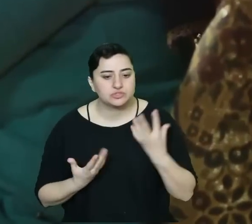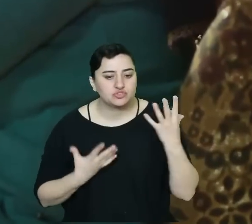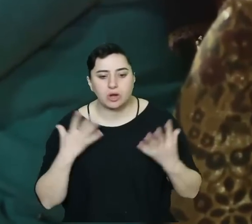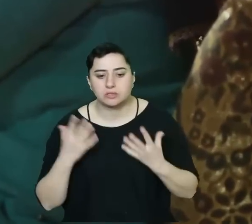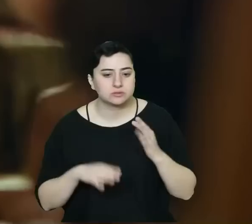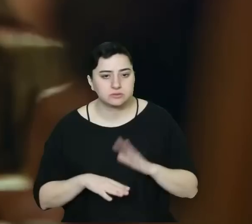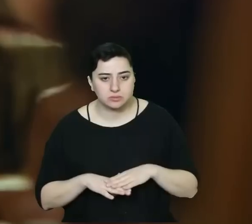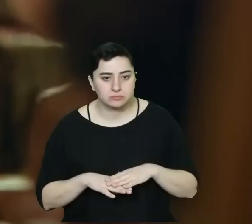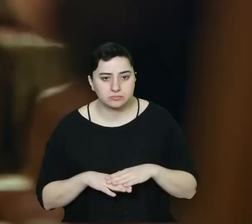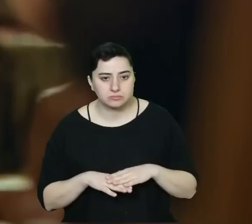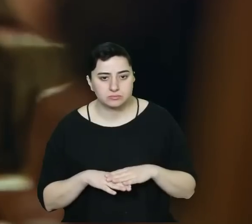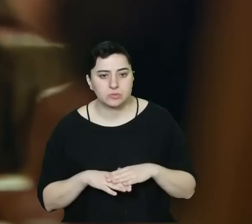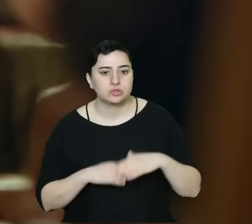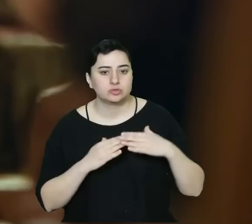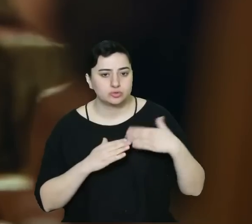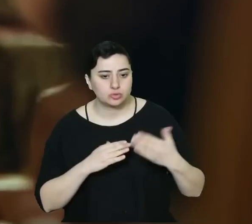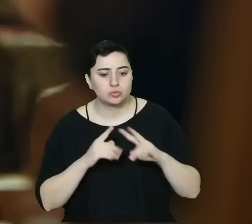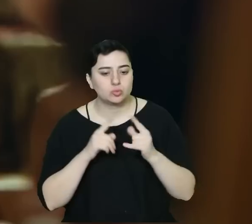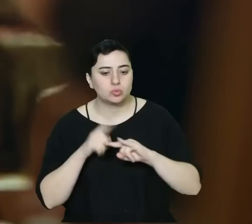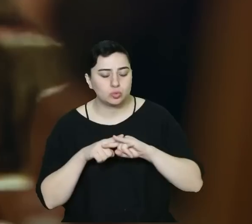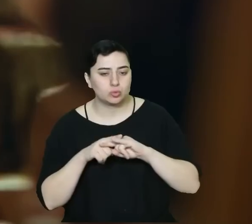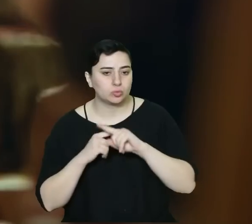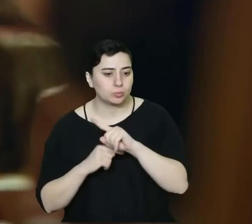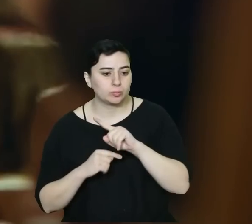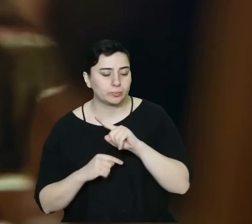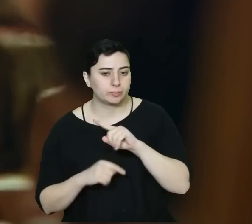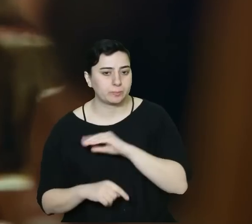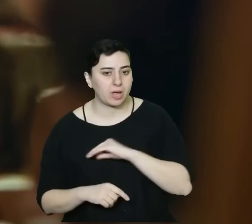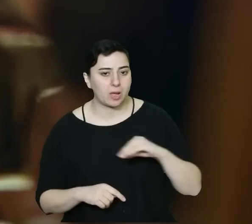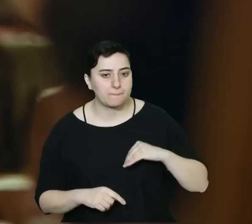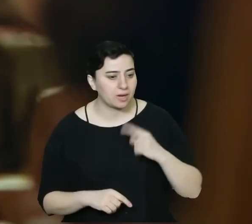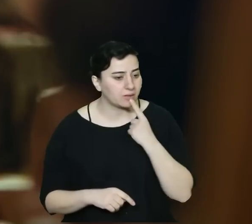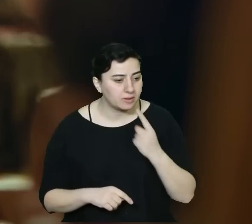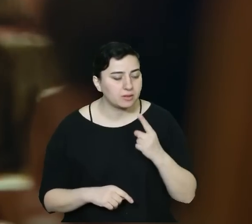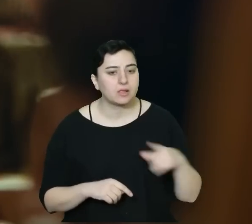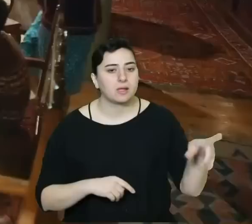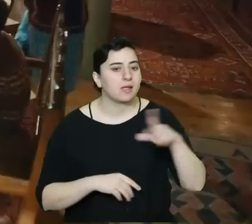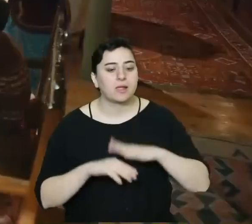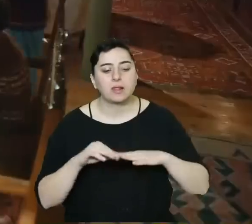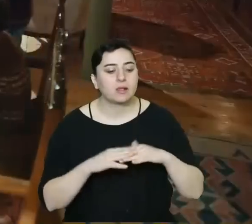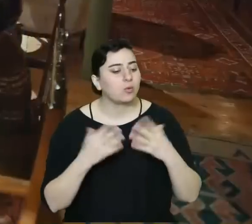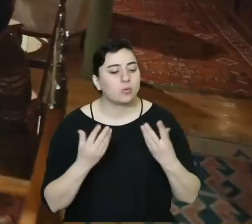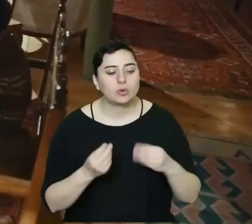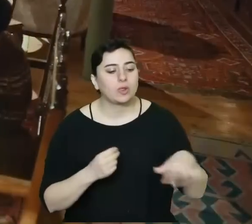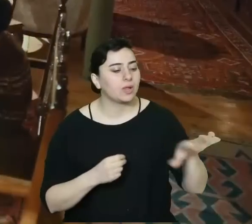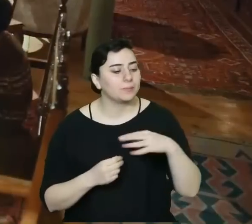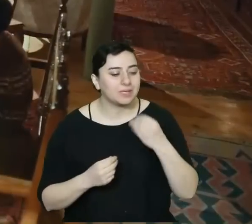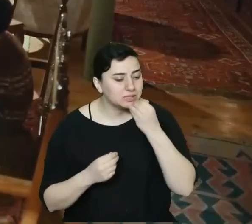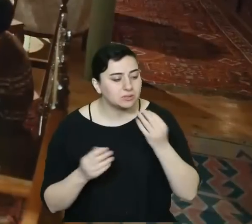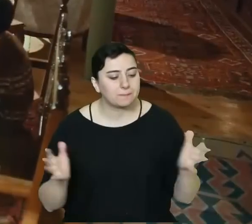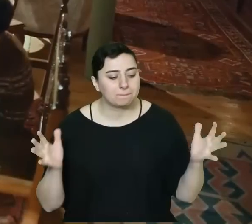kaldılar. Sonra da Nuh peygamberin tavsiyesiyle ellerinde olan bütün